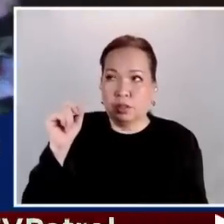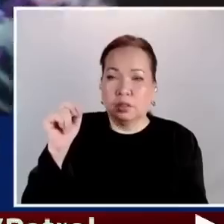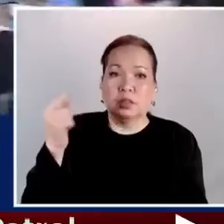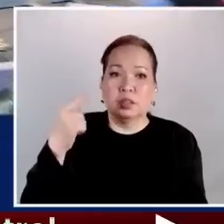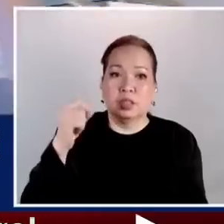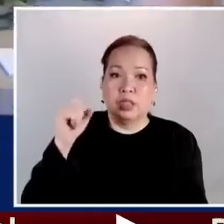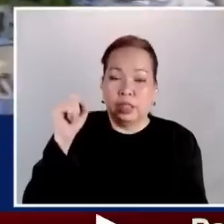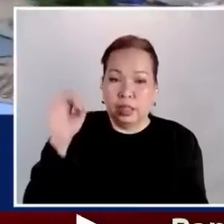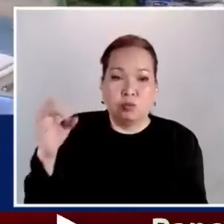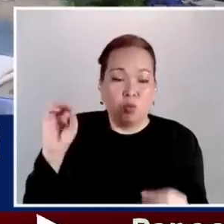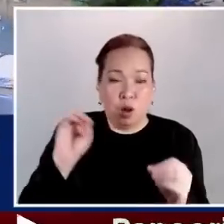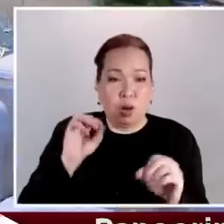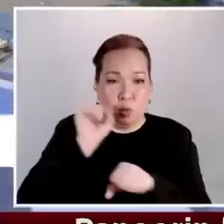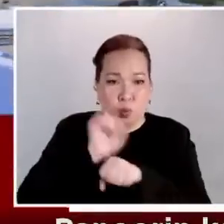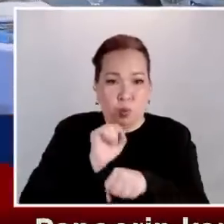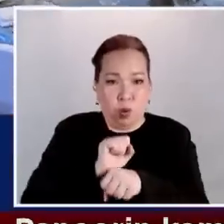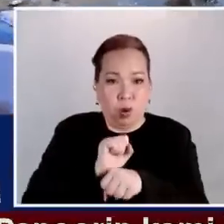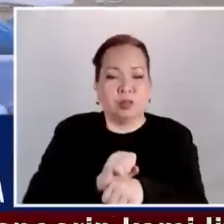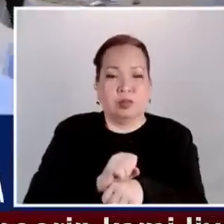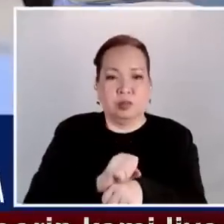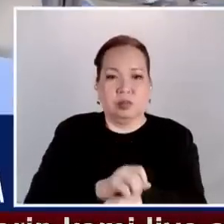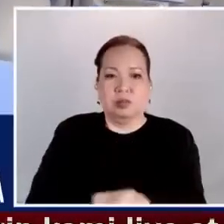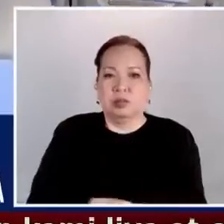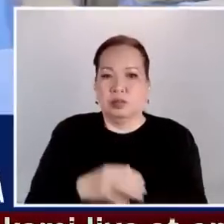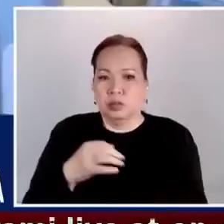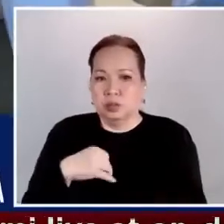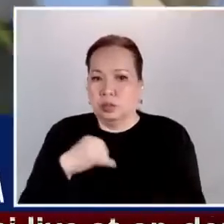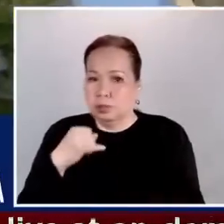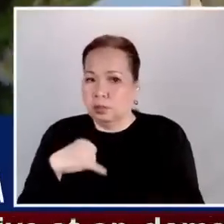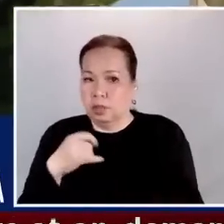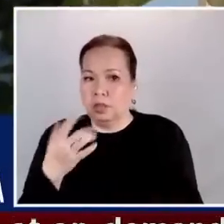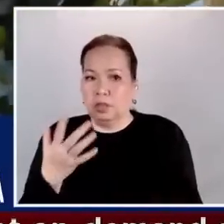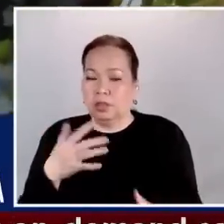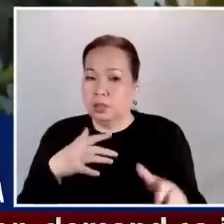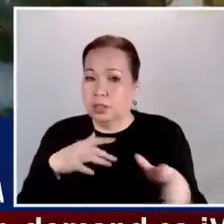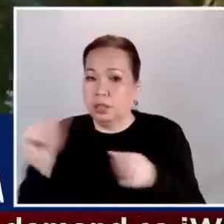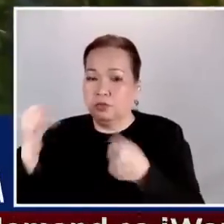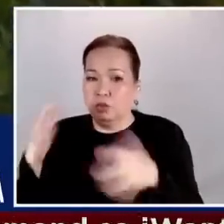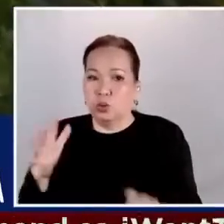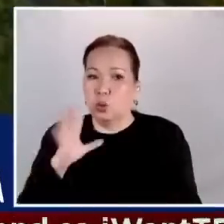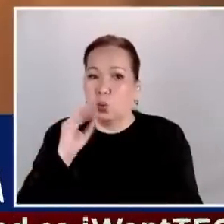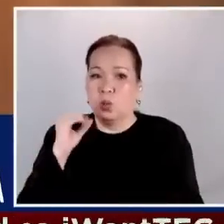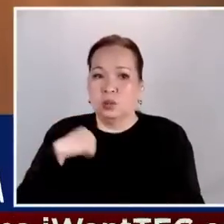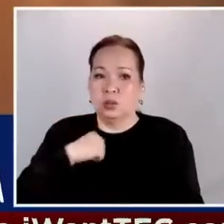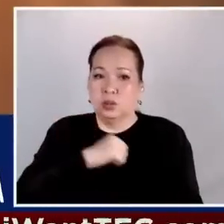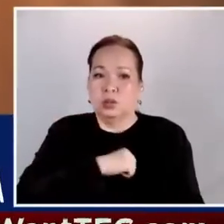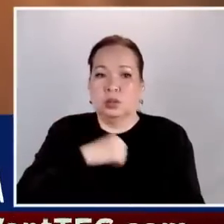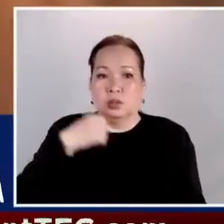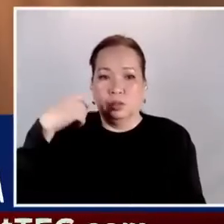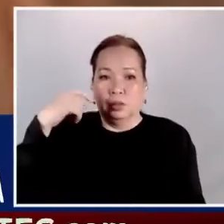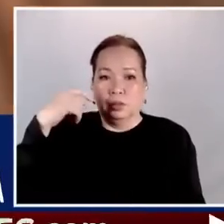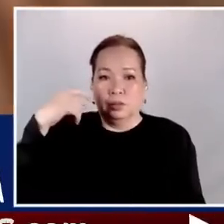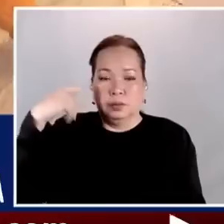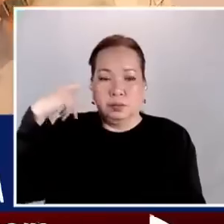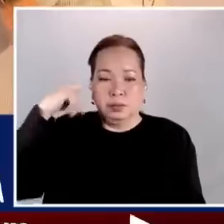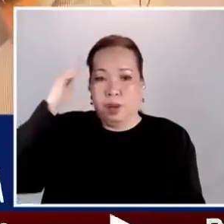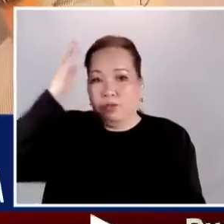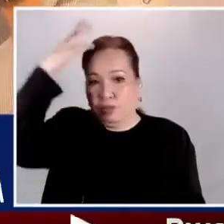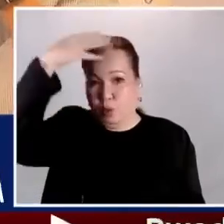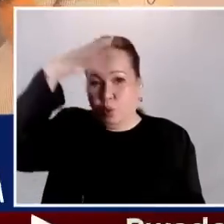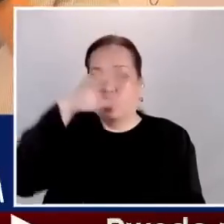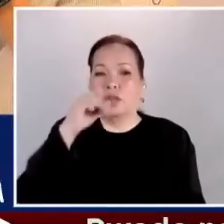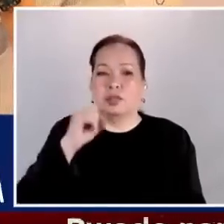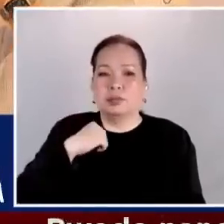gabi, nagpaalam na sa mga mamamahayag ang magka-tandem sa halalan na sina Senador Panfilo Lacson at Senate President Vicente Soto